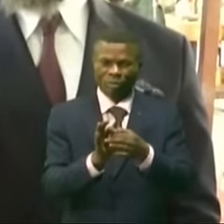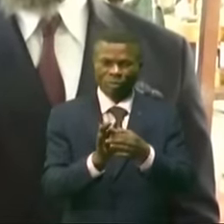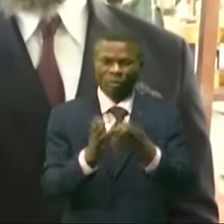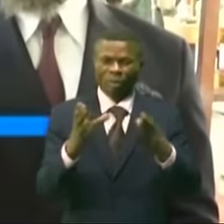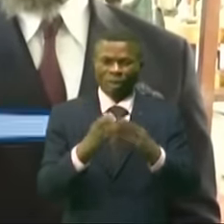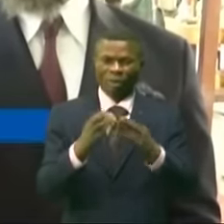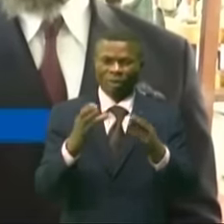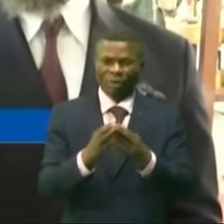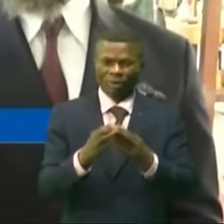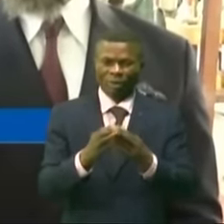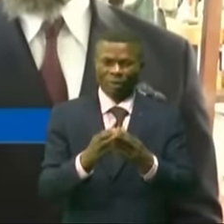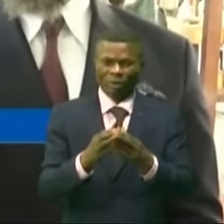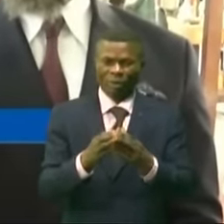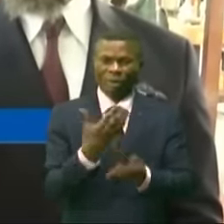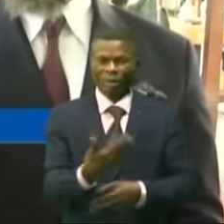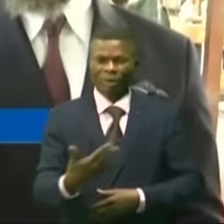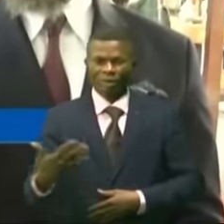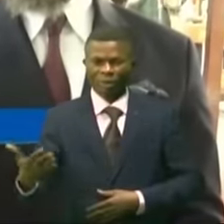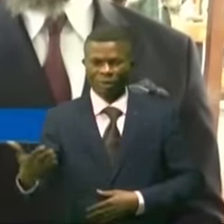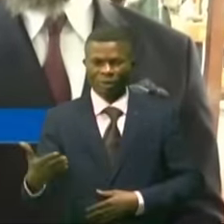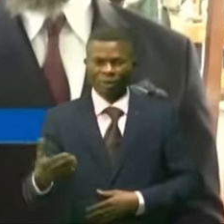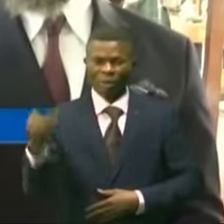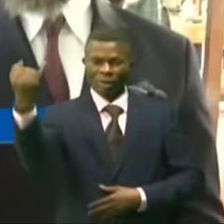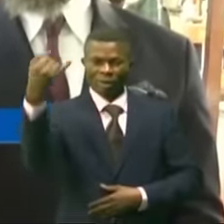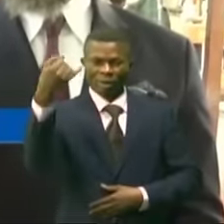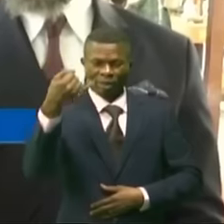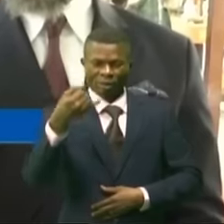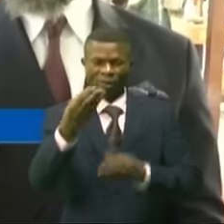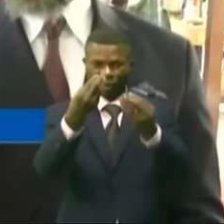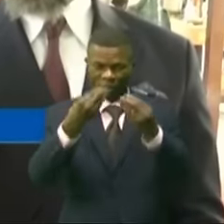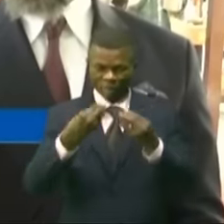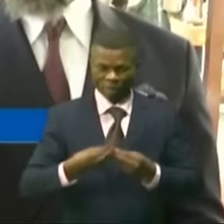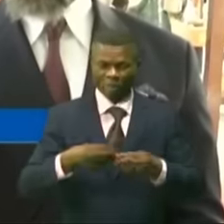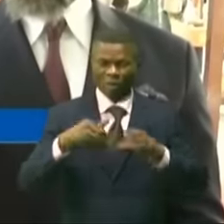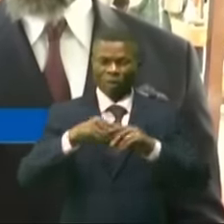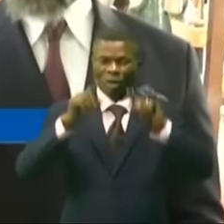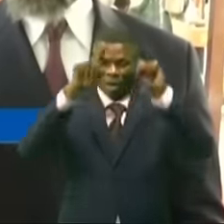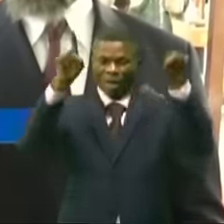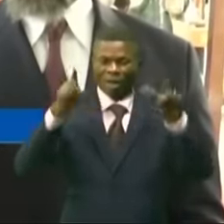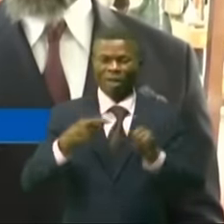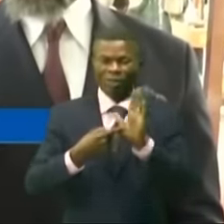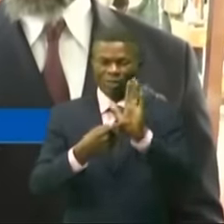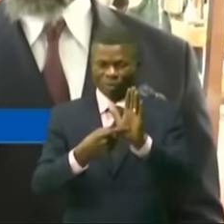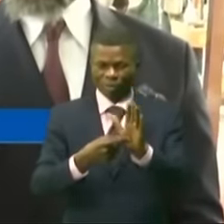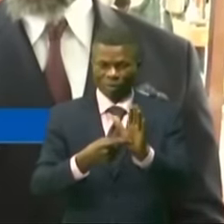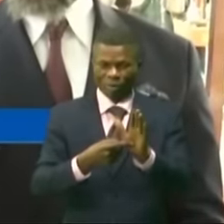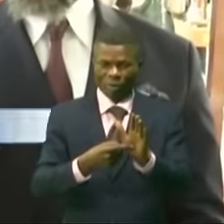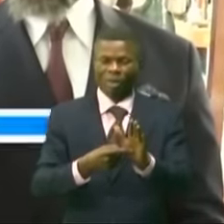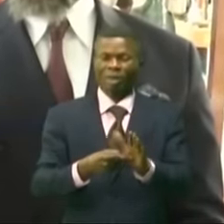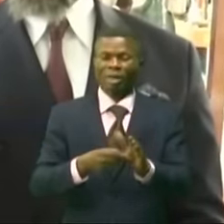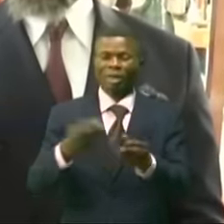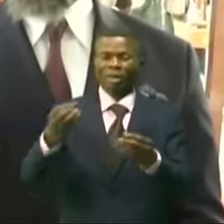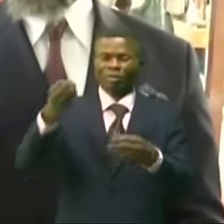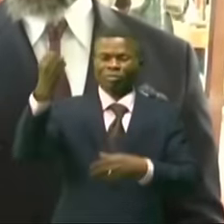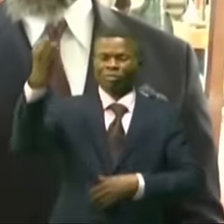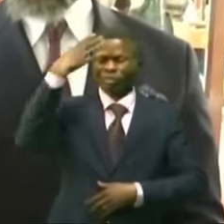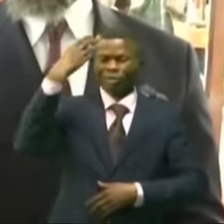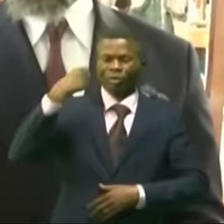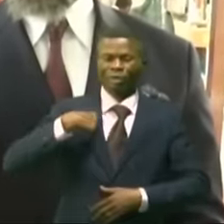avec des produits Deba qui nous aideent à revoir nos studios mais également venir nous inspirer